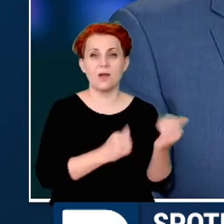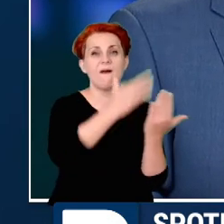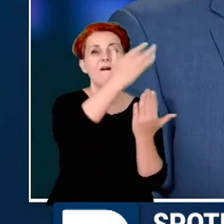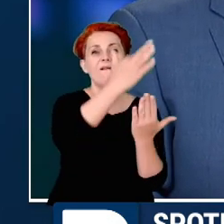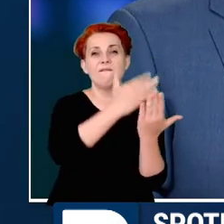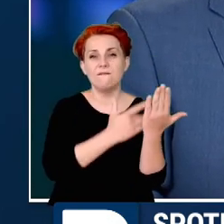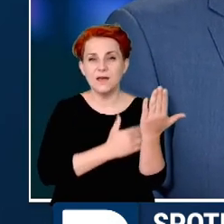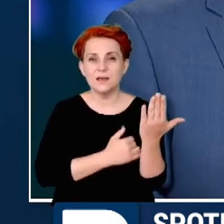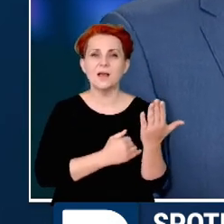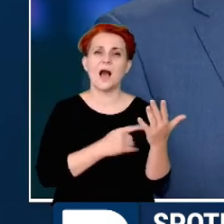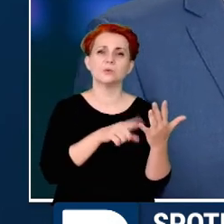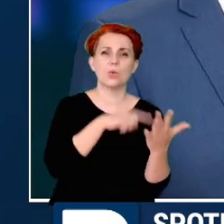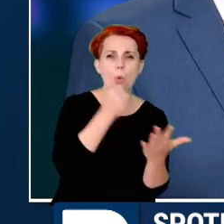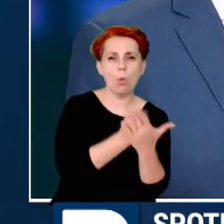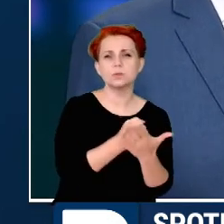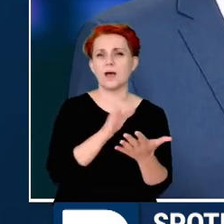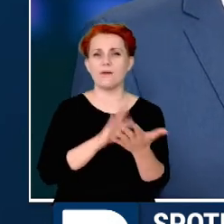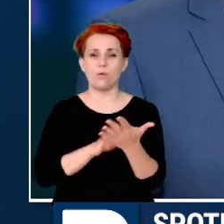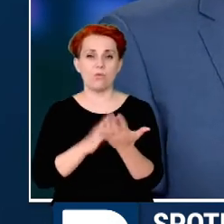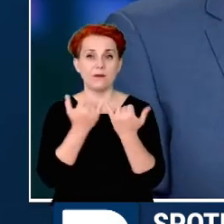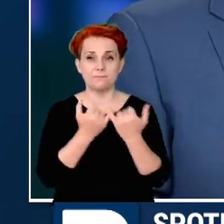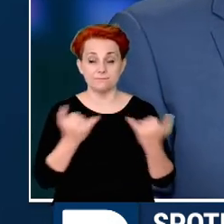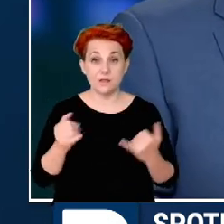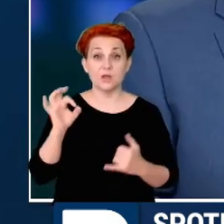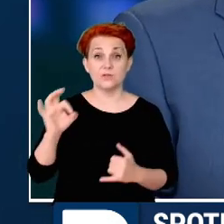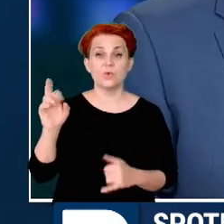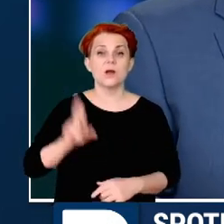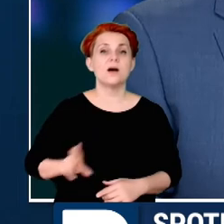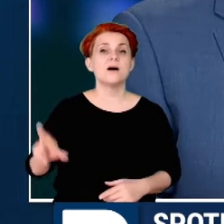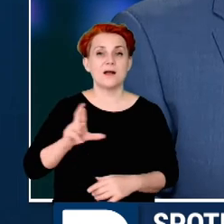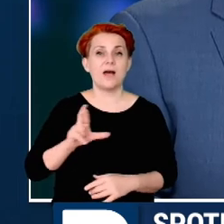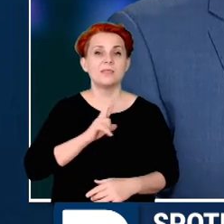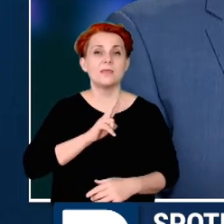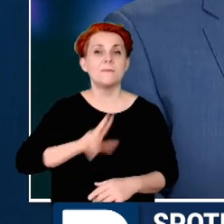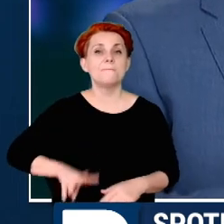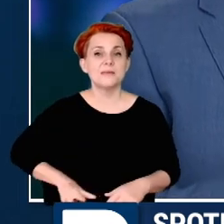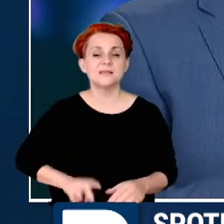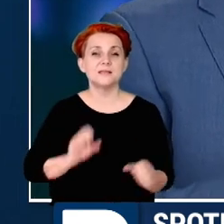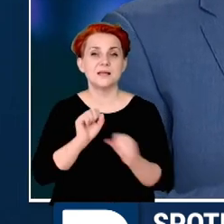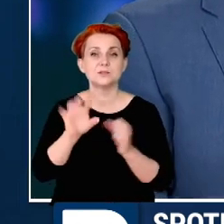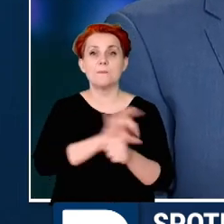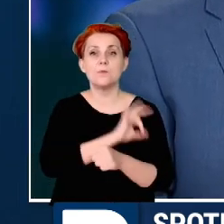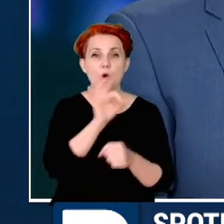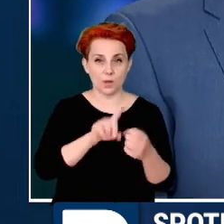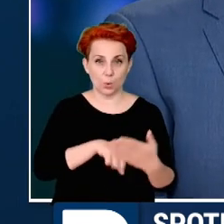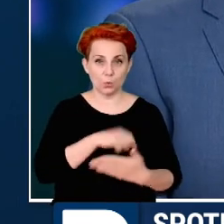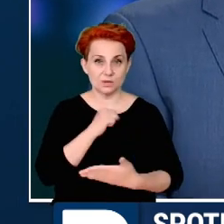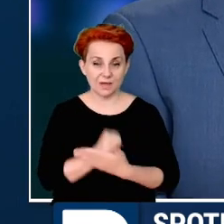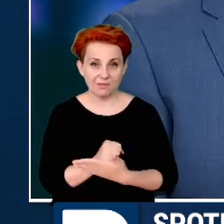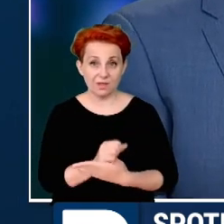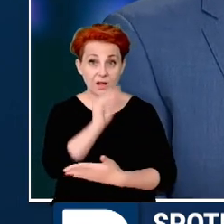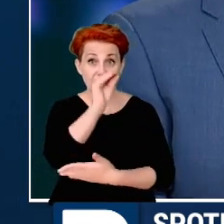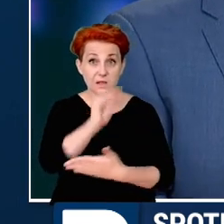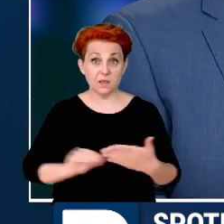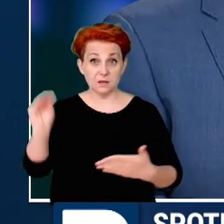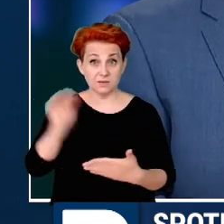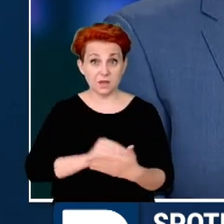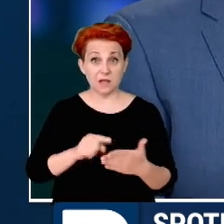i programowych Rady Ministrów, czyli polskiego rządu, pojawił się projekt ustawy o likwidacji